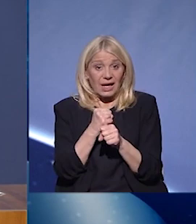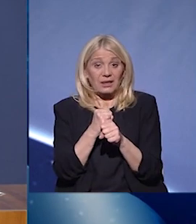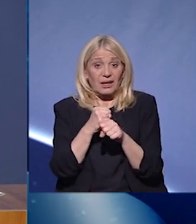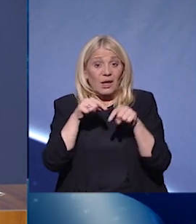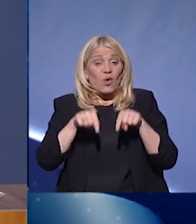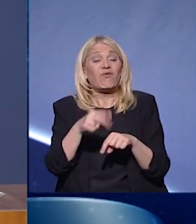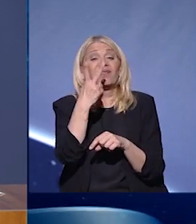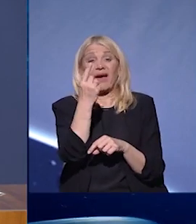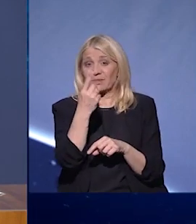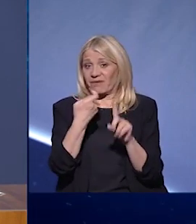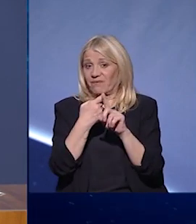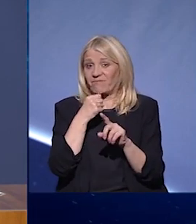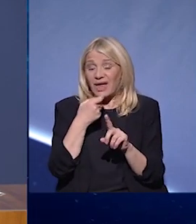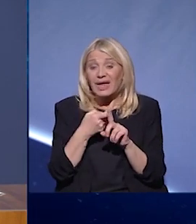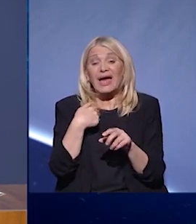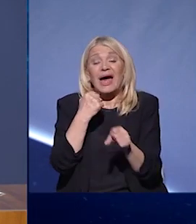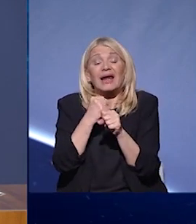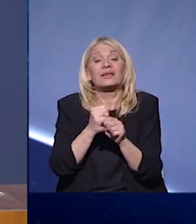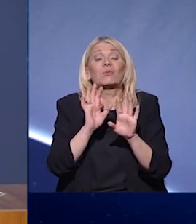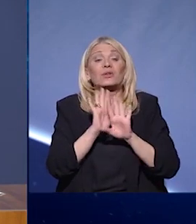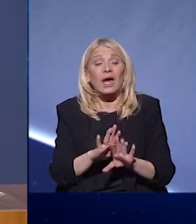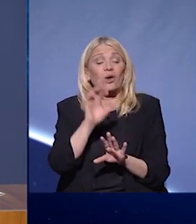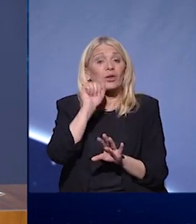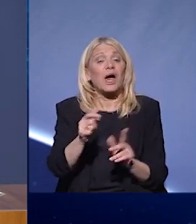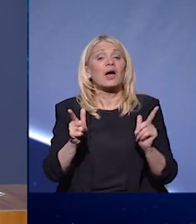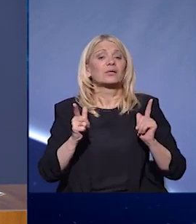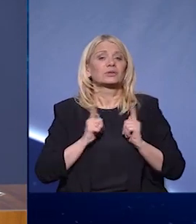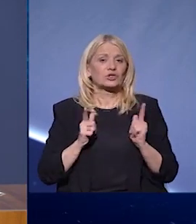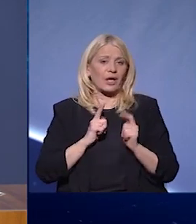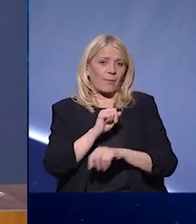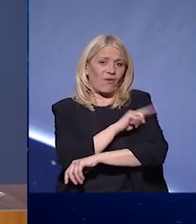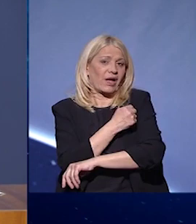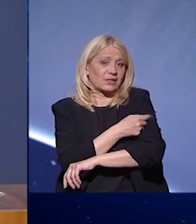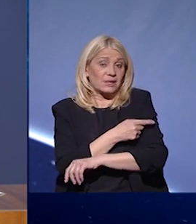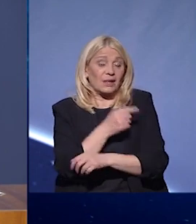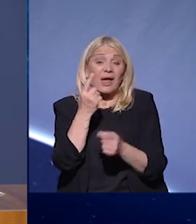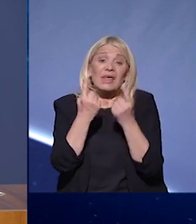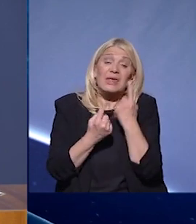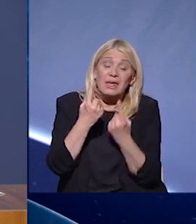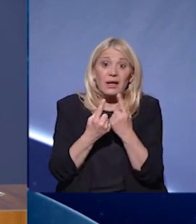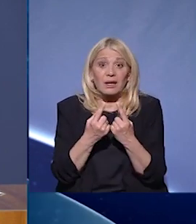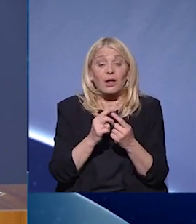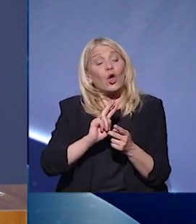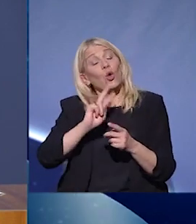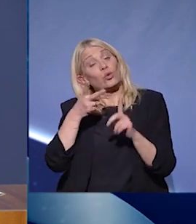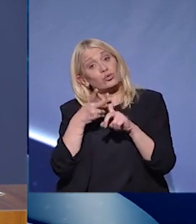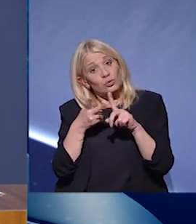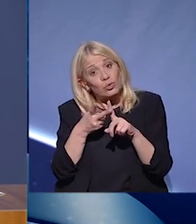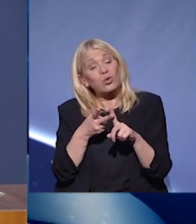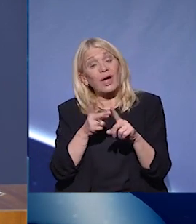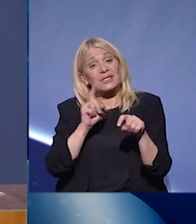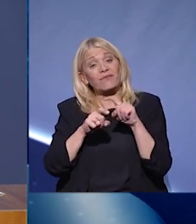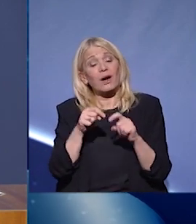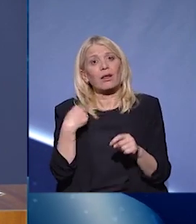u 21. veku, radimo tako da čekamo vakcinu. Ili druga varijanta je da